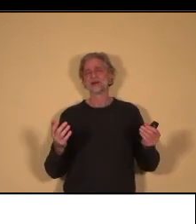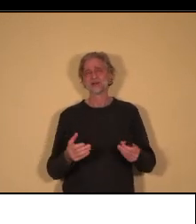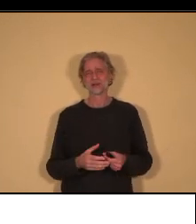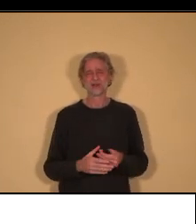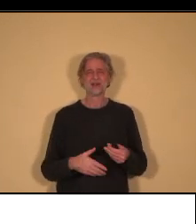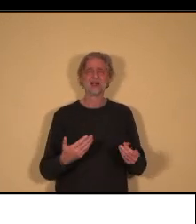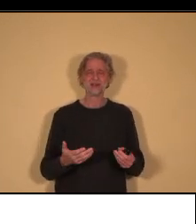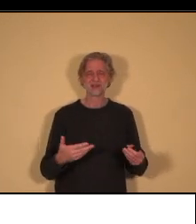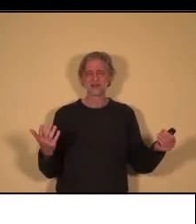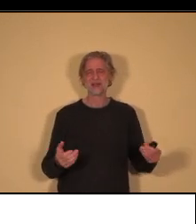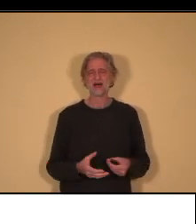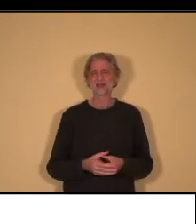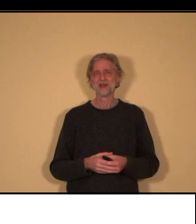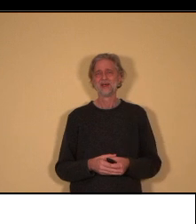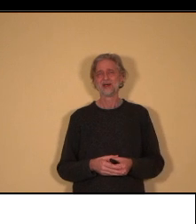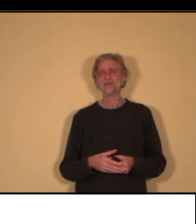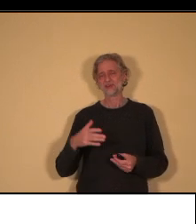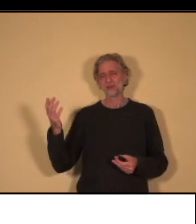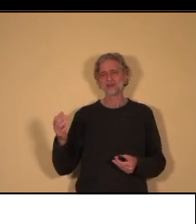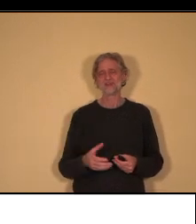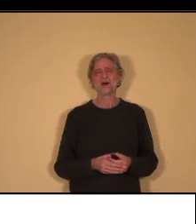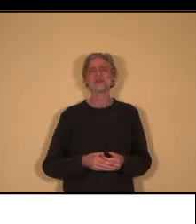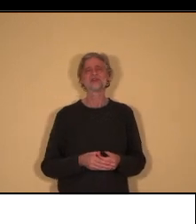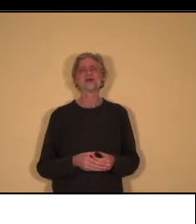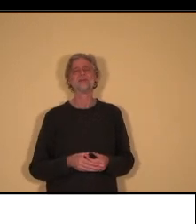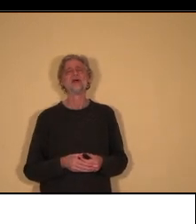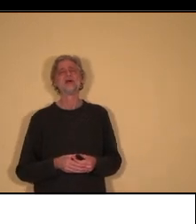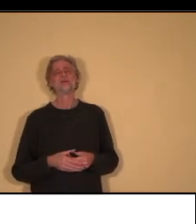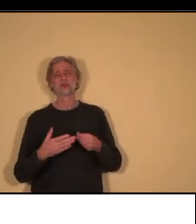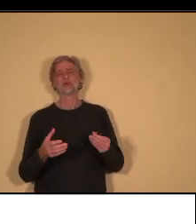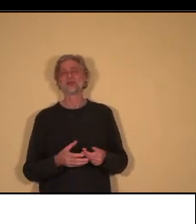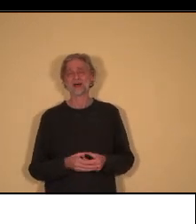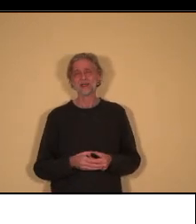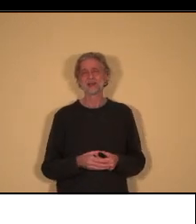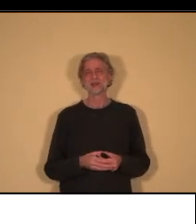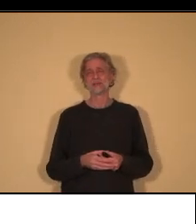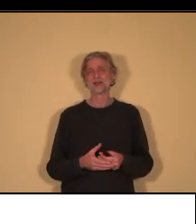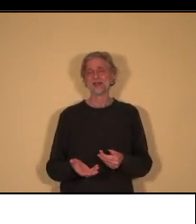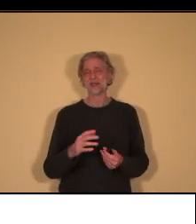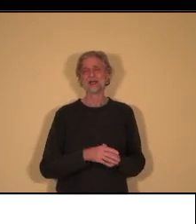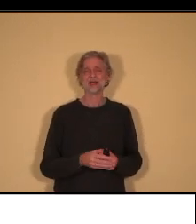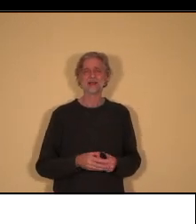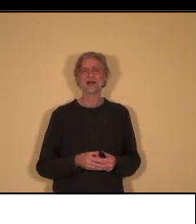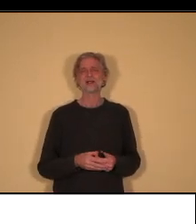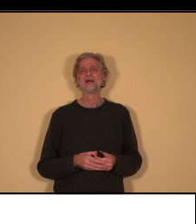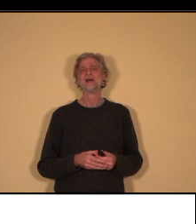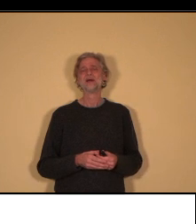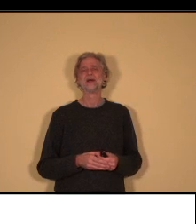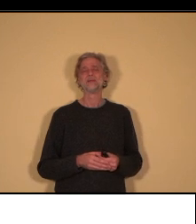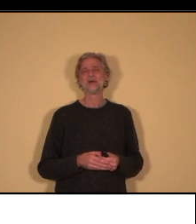meine, das Naheliegendste ist, in der Nacht haben wir zumindest aus Photovoltaik keinen